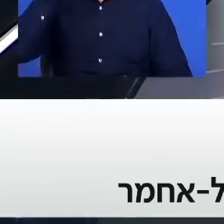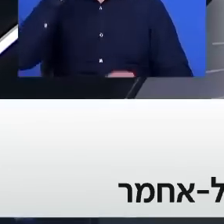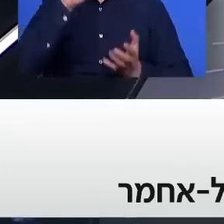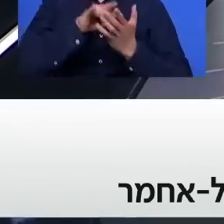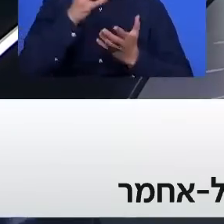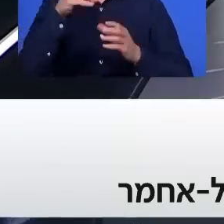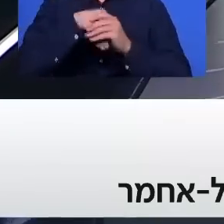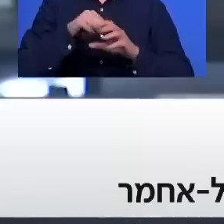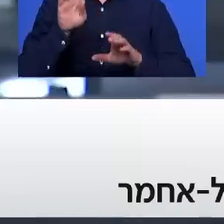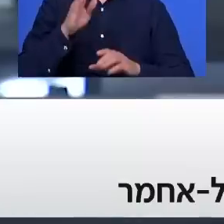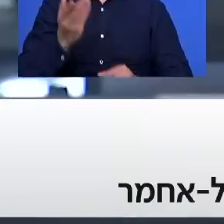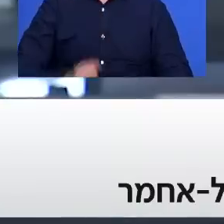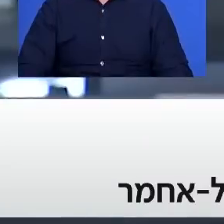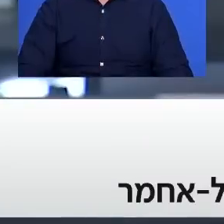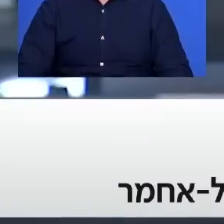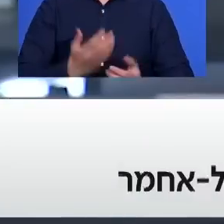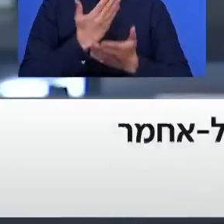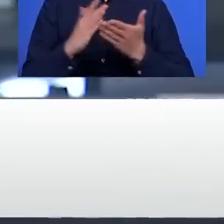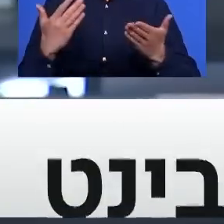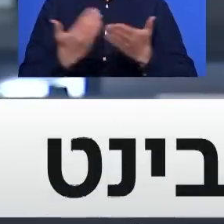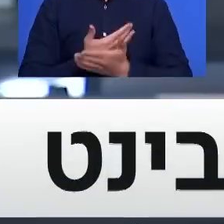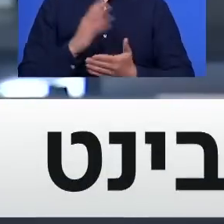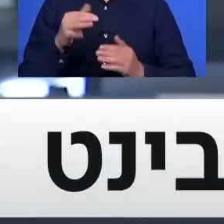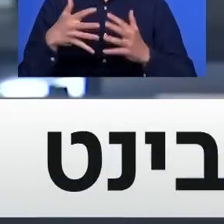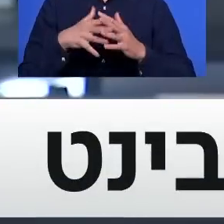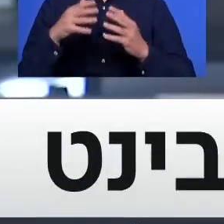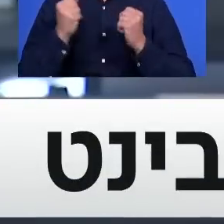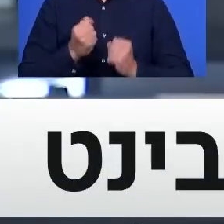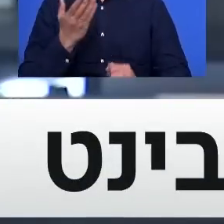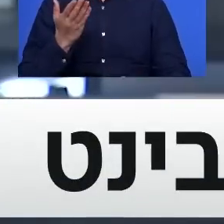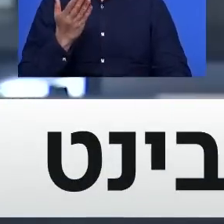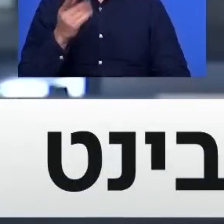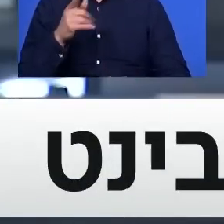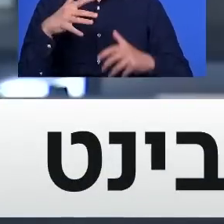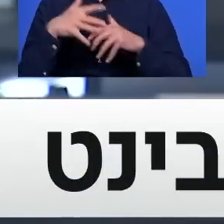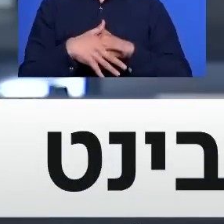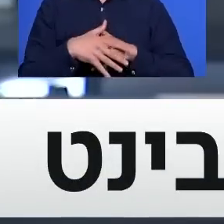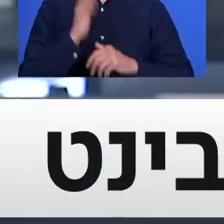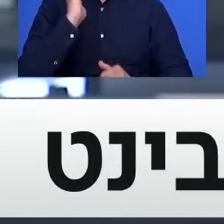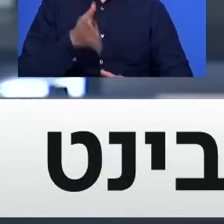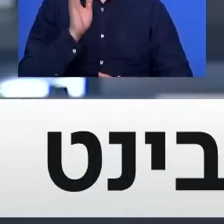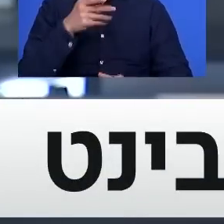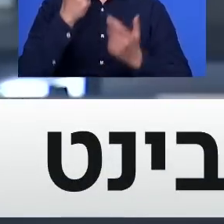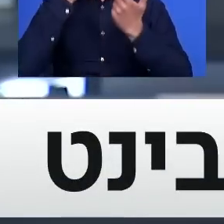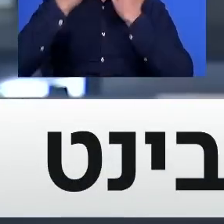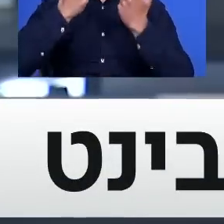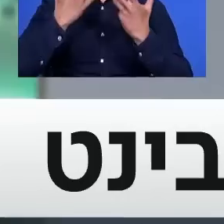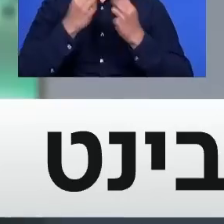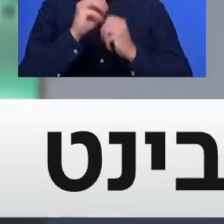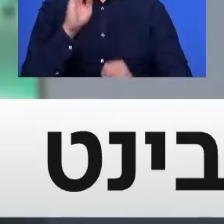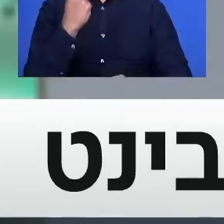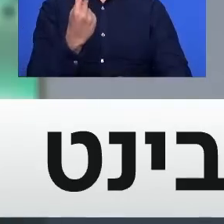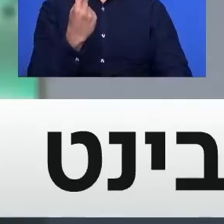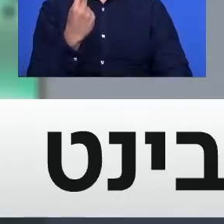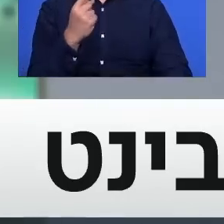הממשלה. מיכאל, תודה. ומכאן להחלטה החדשה של הקבינט המדיני-ביטחוני, שמשפיעה באופן ישיר על הבטחת משפחת נתניהו. גילי